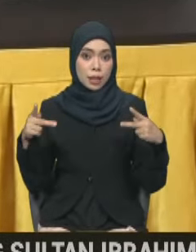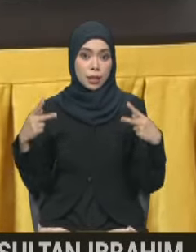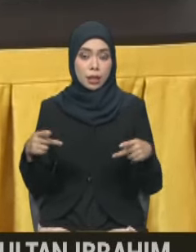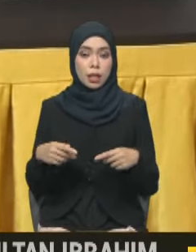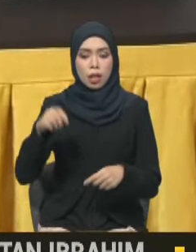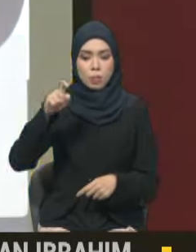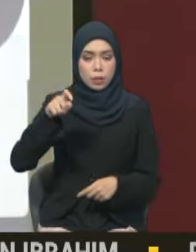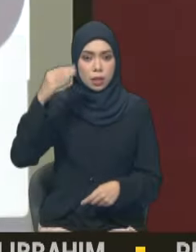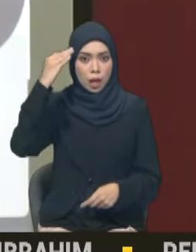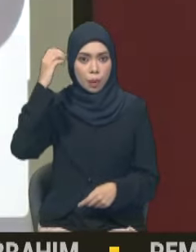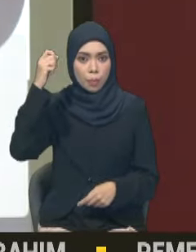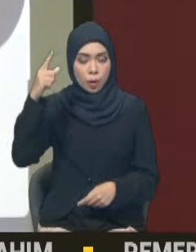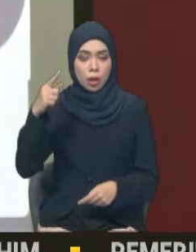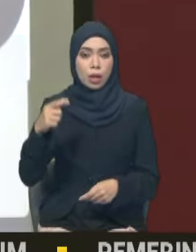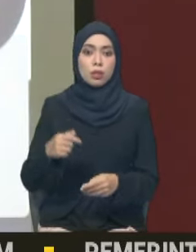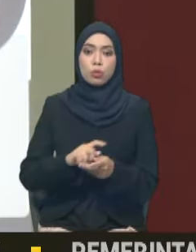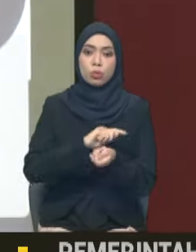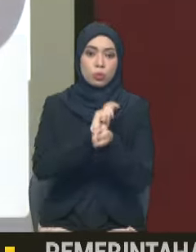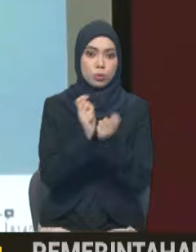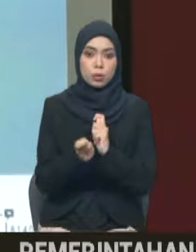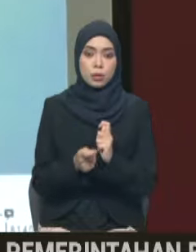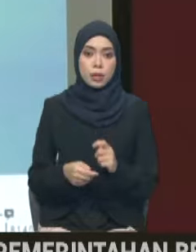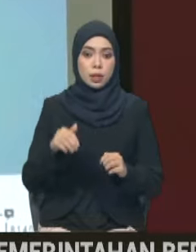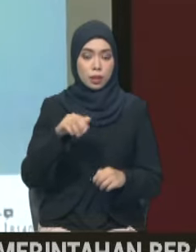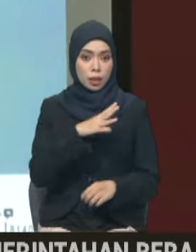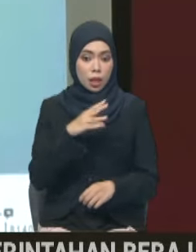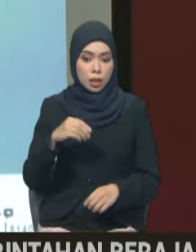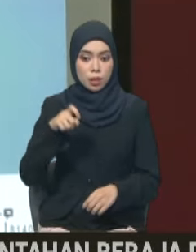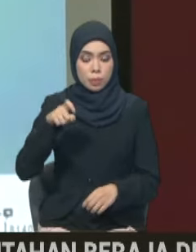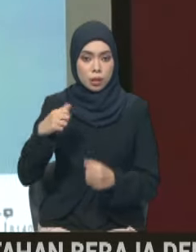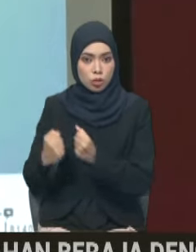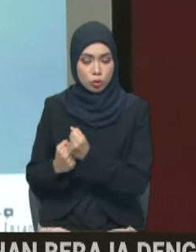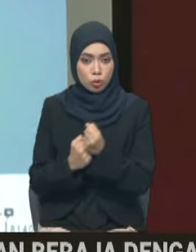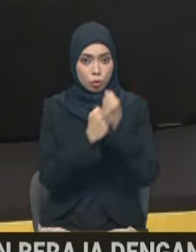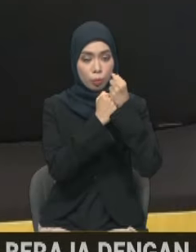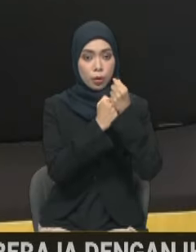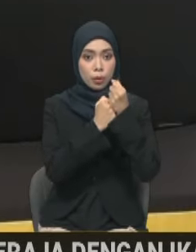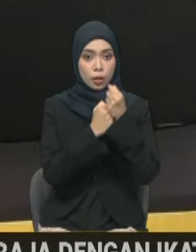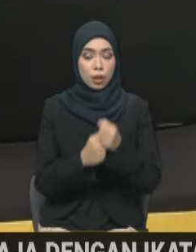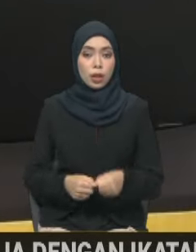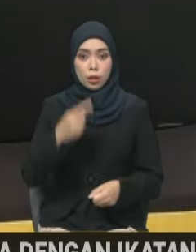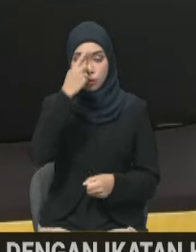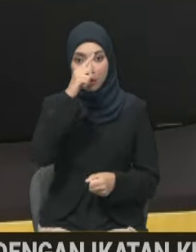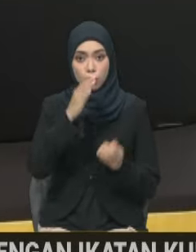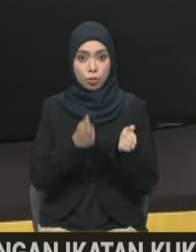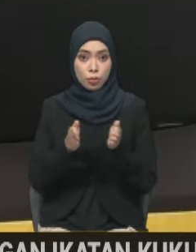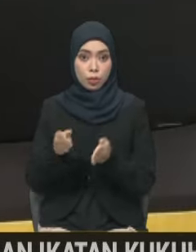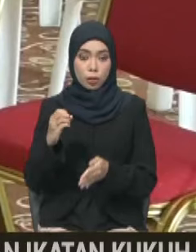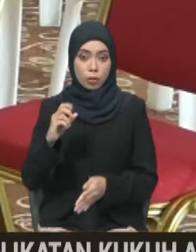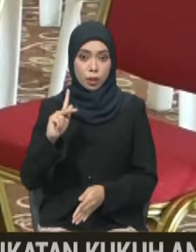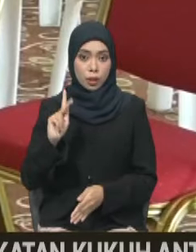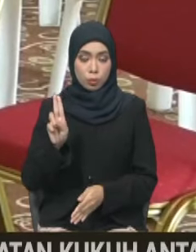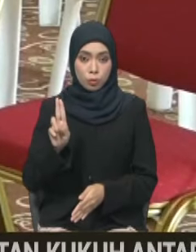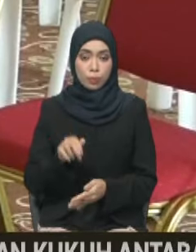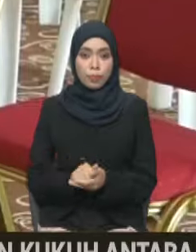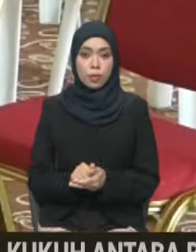meningkatkan kesedaran, memacu perubahan dan memperjuangkan hak individu kurang upaya di negara ini. Majlis pelancarannya diadakan